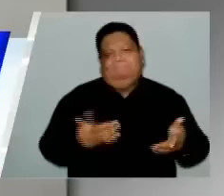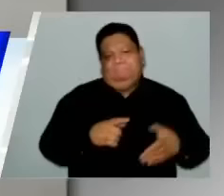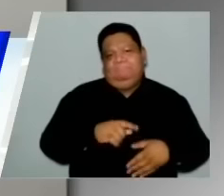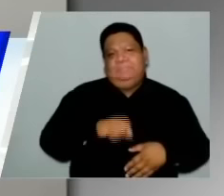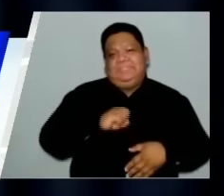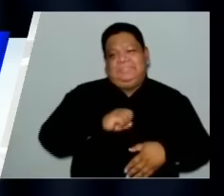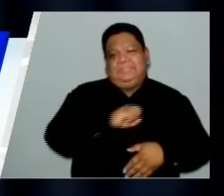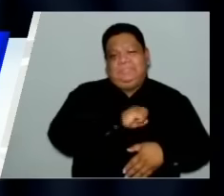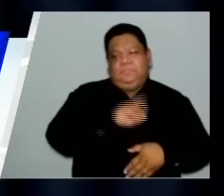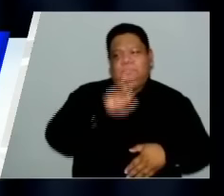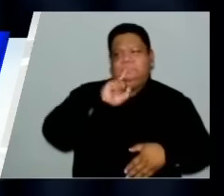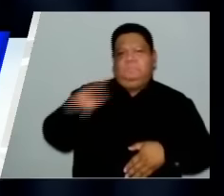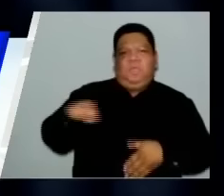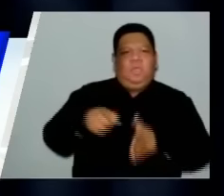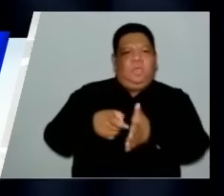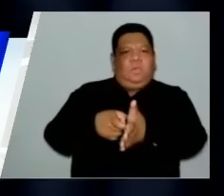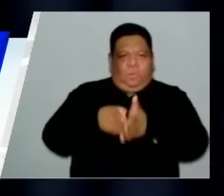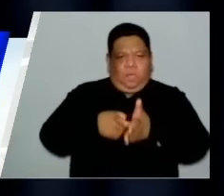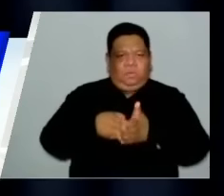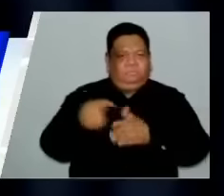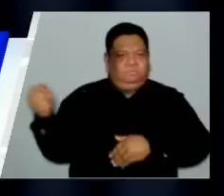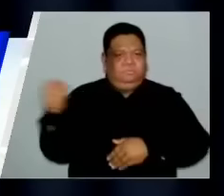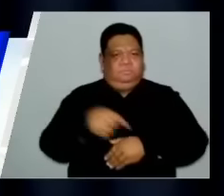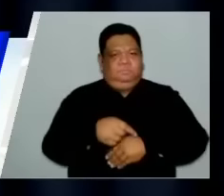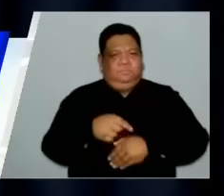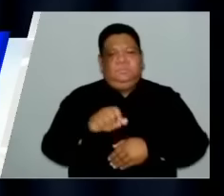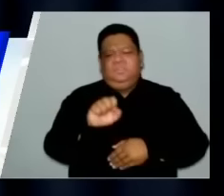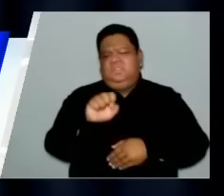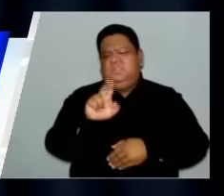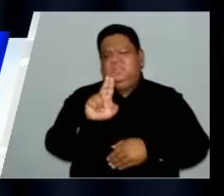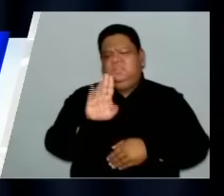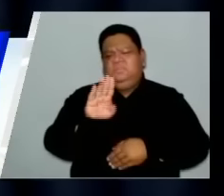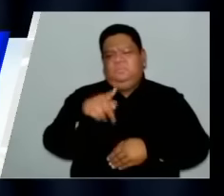it's stronger than an invitation.